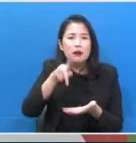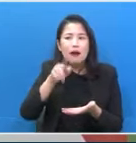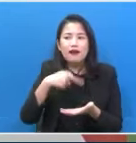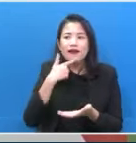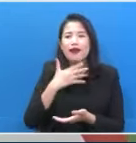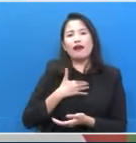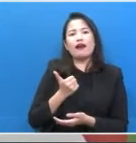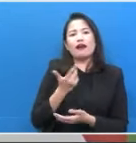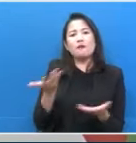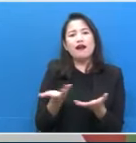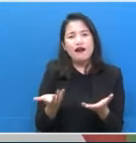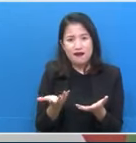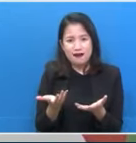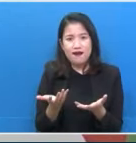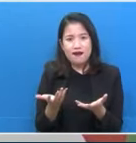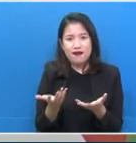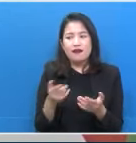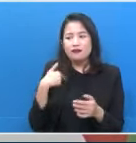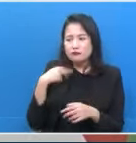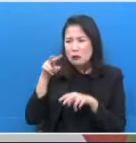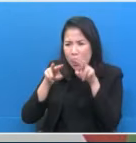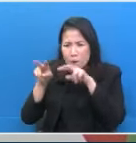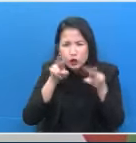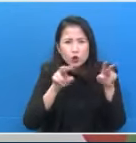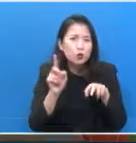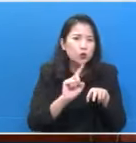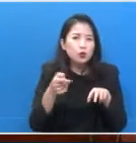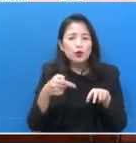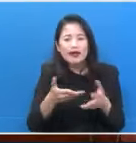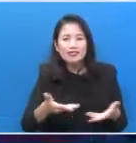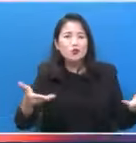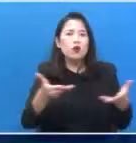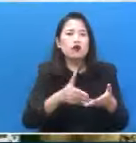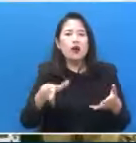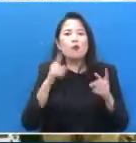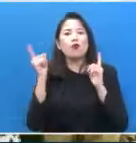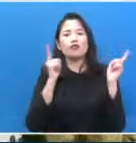enak itu bagaimana? Jadi saya mengamati dulu suasana politiknya.